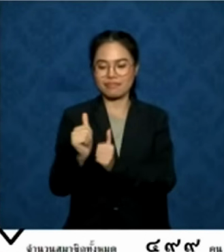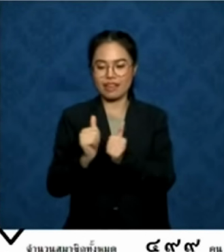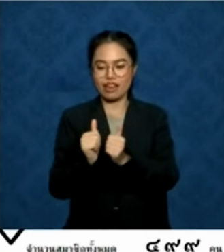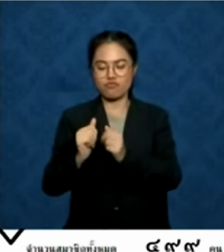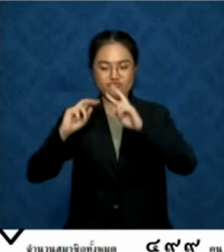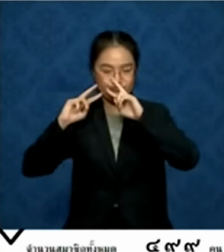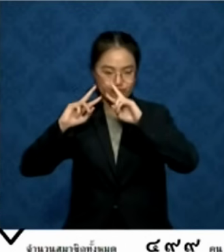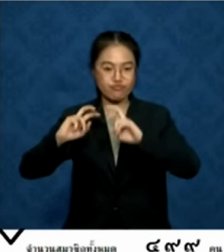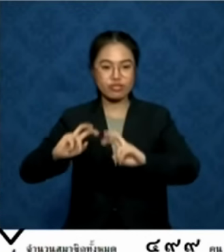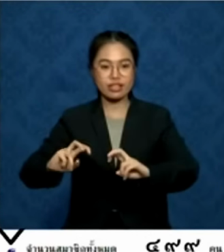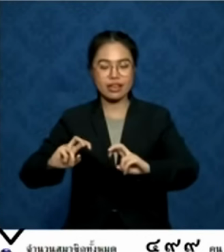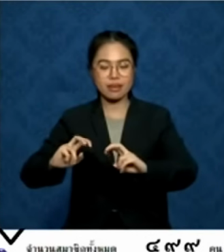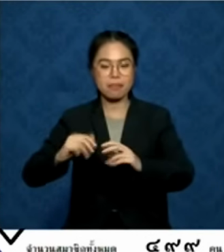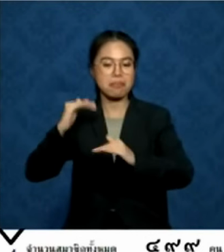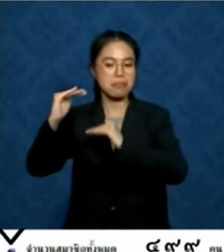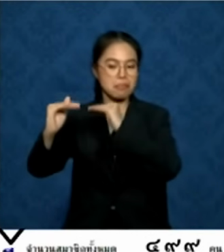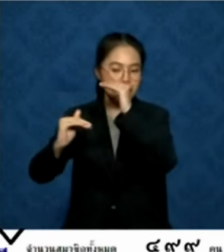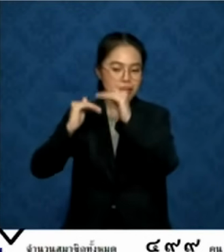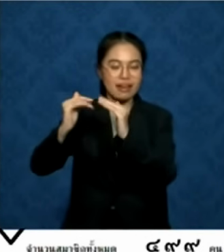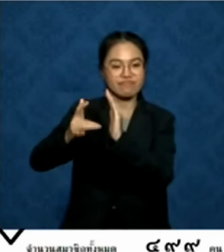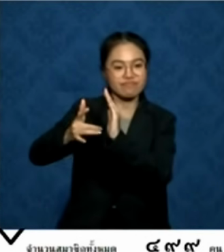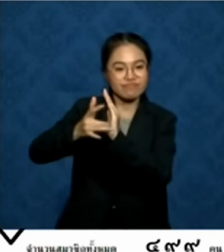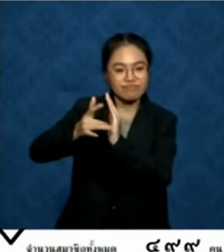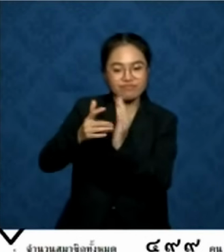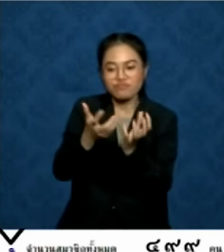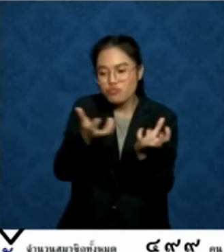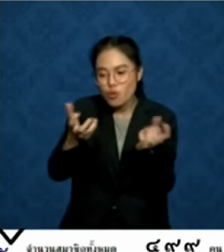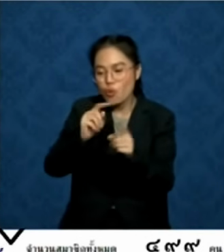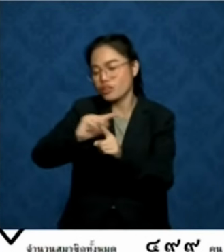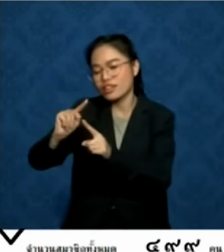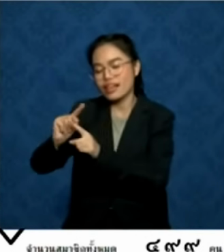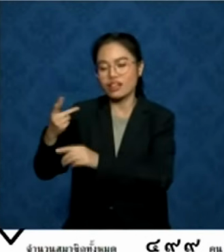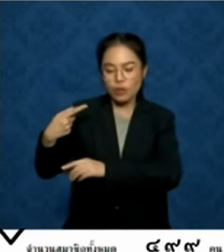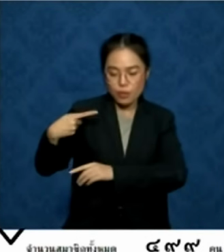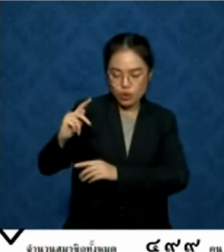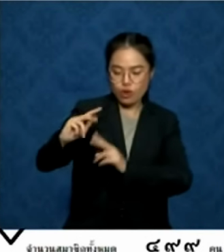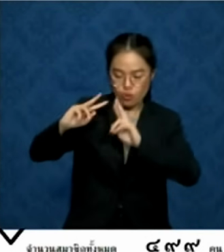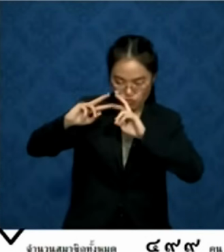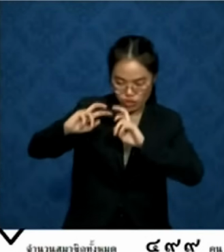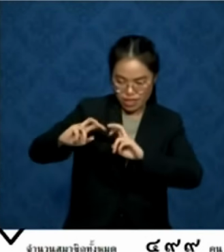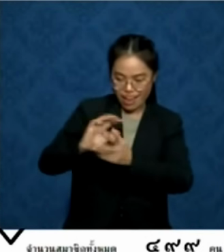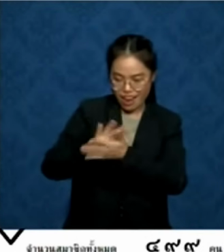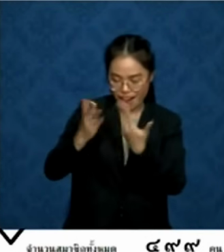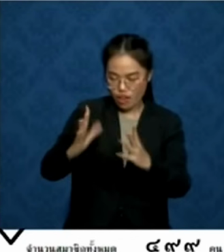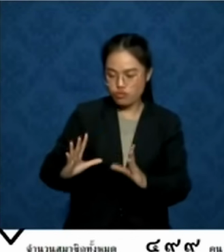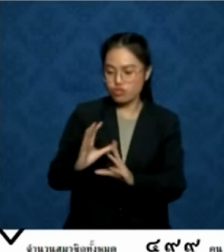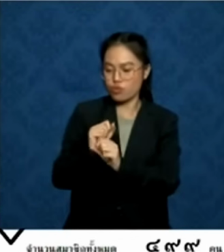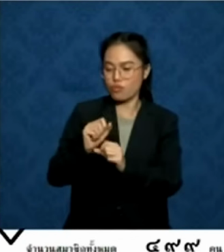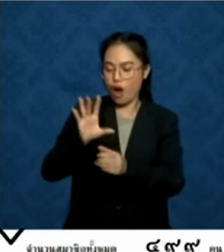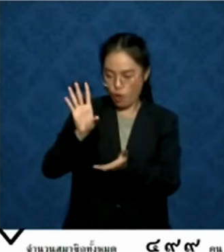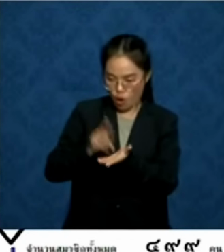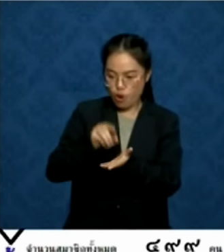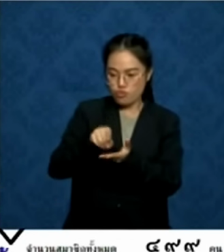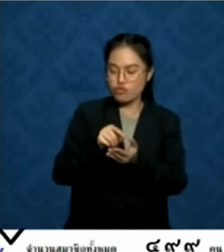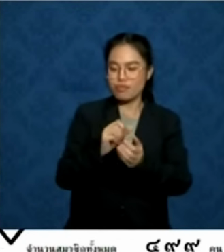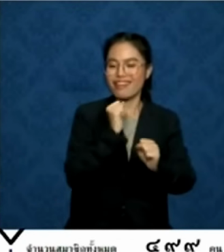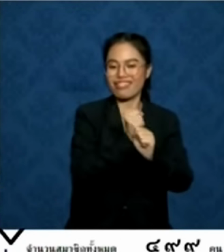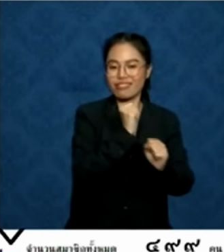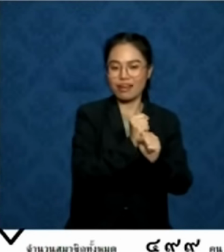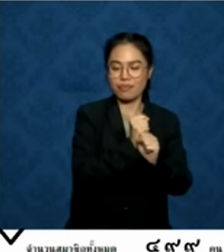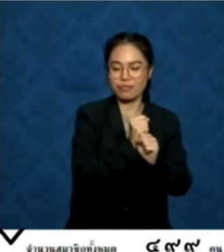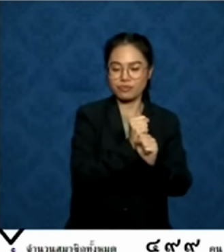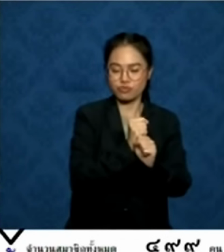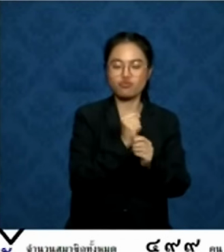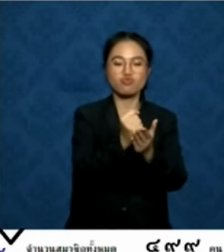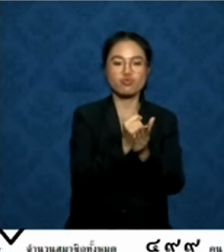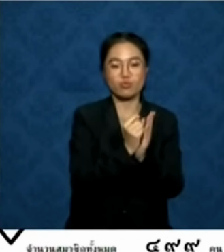ยและพัฒนานวัตกรรมโดยเร่งขยายการใช้ประโยชน์ผลงานวิจัยและนวัตกรรมรวมถึงเทคโนโลยีที่เหมาะสม